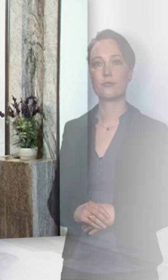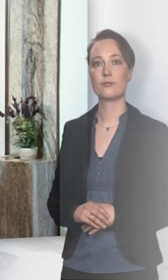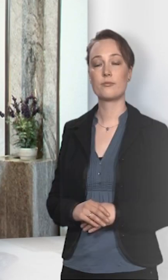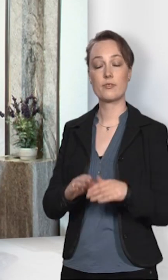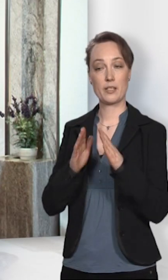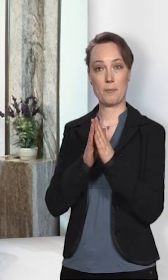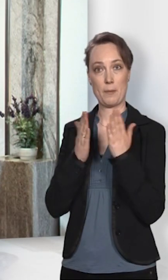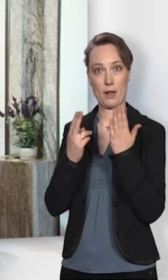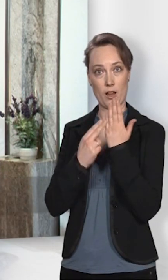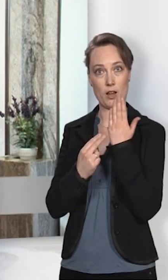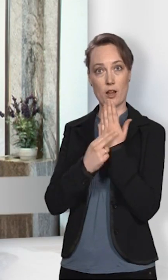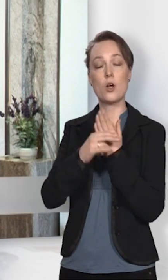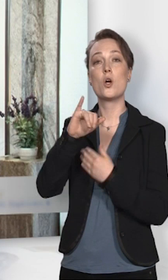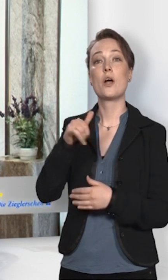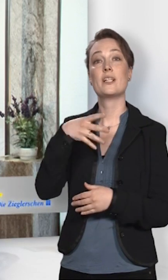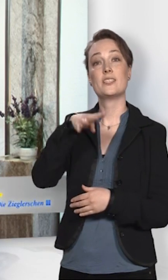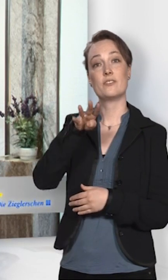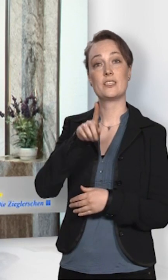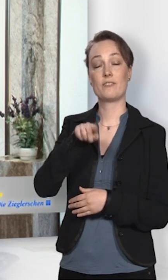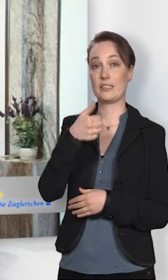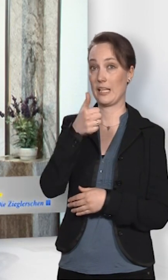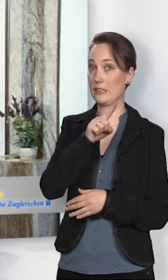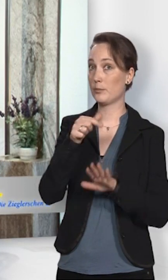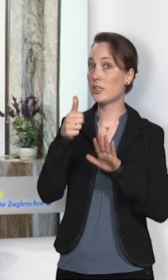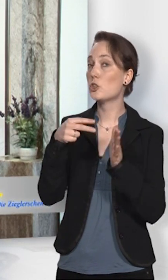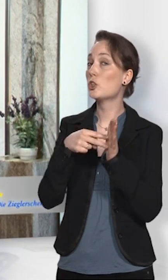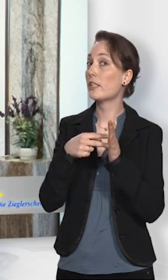In der Bibel in Johannes 14, 1-6 steht: